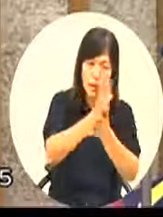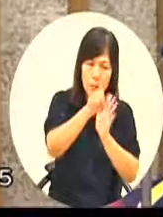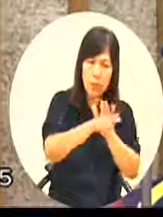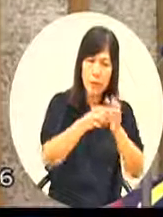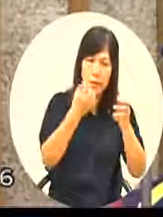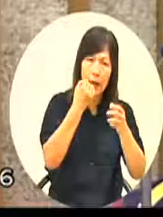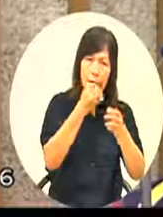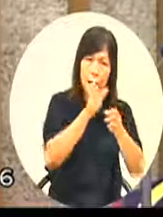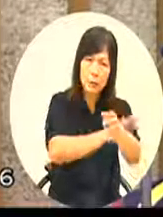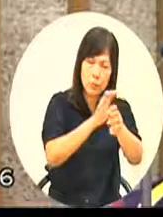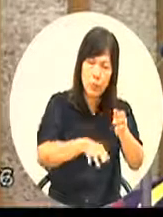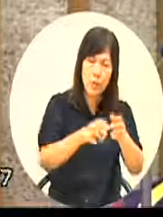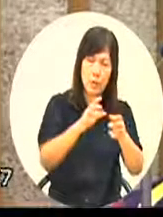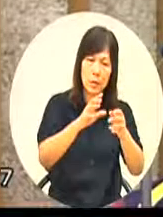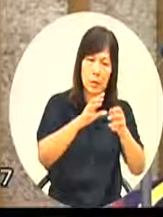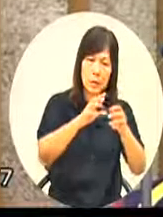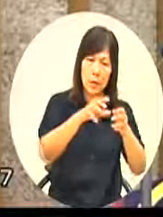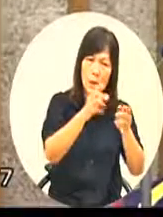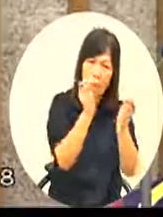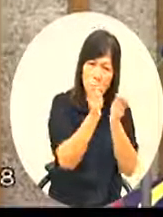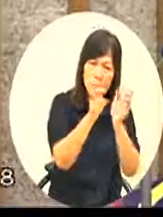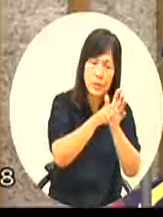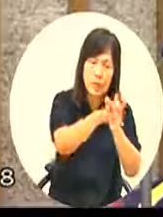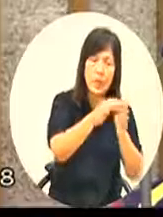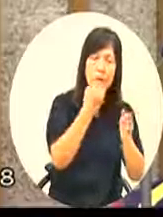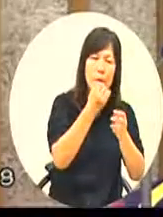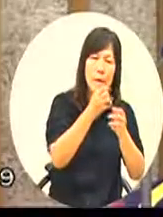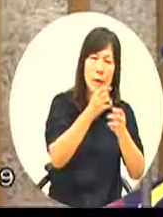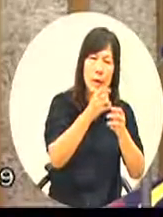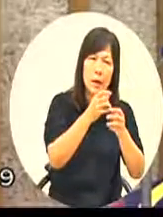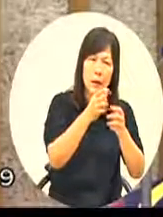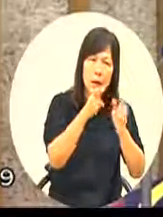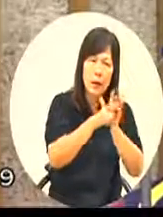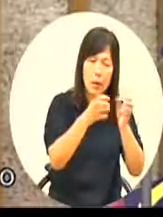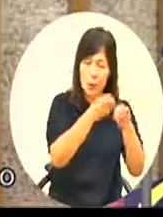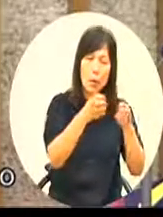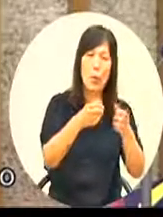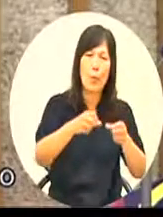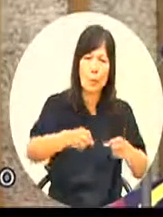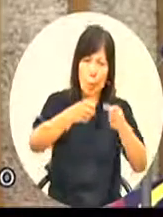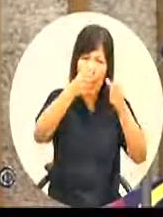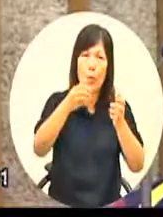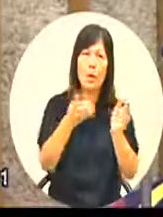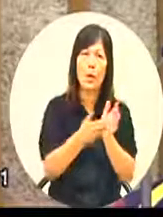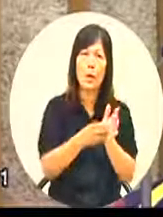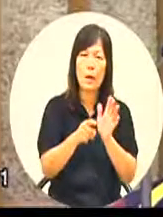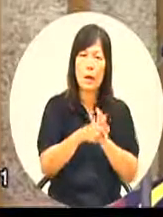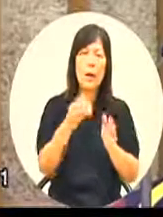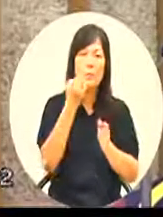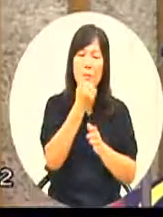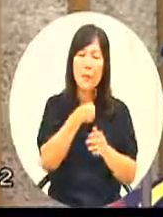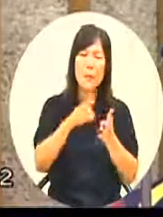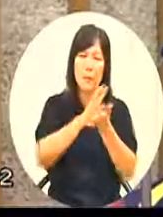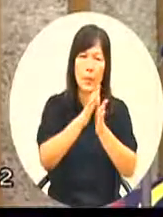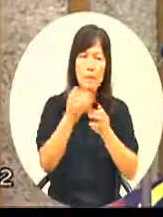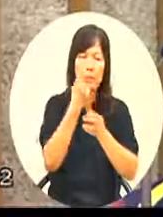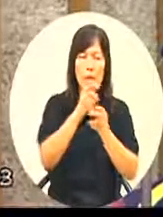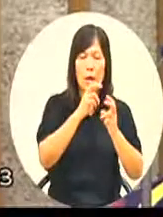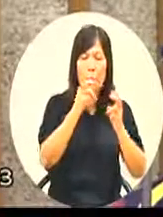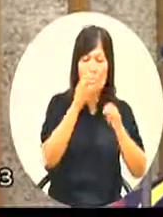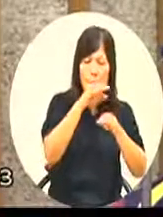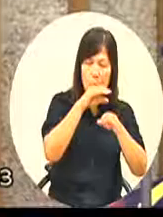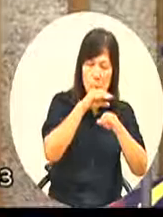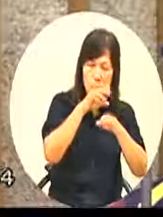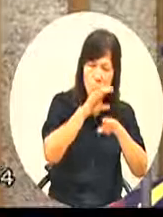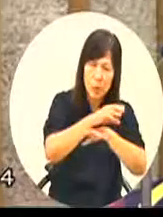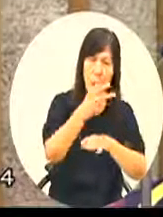经有跟左营国中这边有做一个谈妥了，那如果说有可能性的话，因为那边的交通也很便捷，